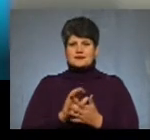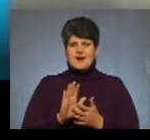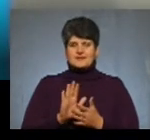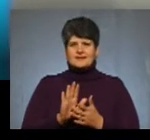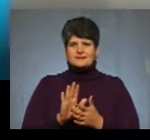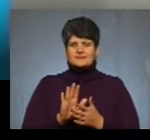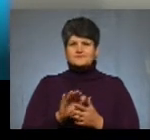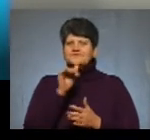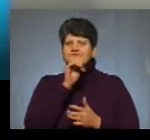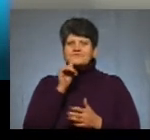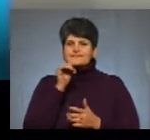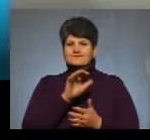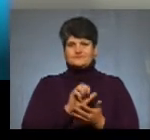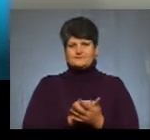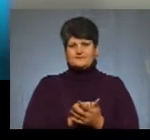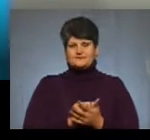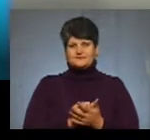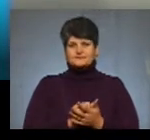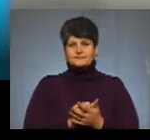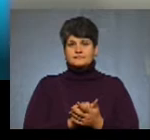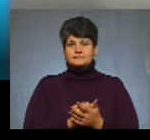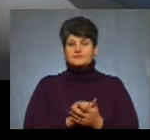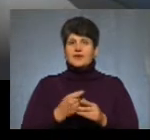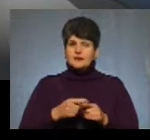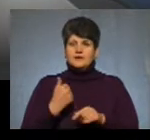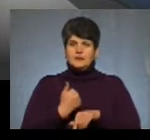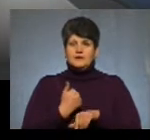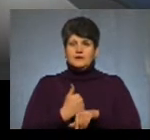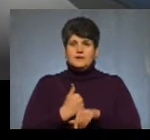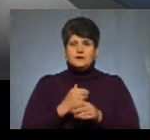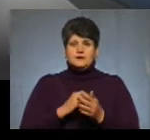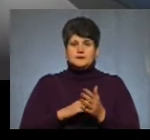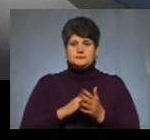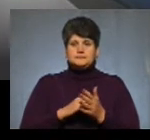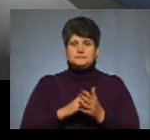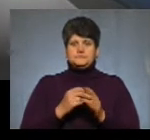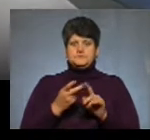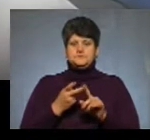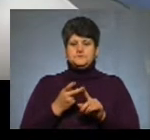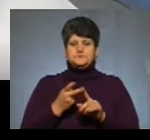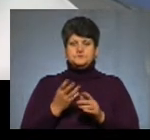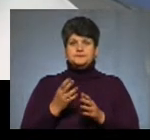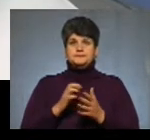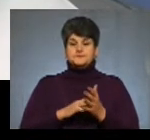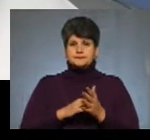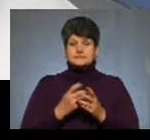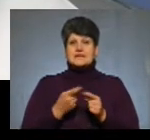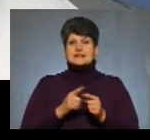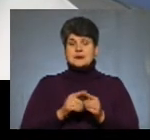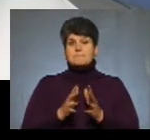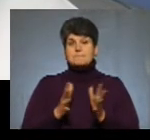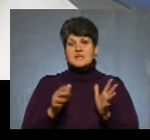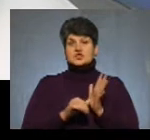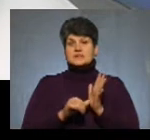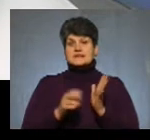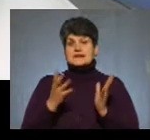Скажімо, неофіційна зайнятість населення або тіньова зайнятість – це основна причина. Друга причина – це перебування більше 60 днів